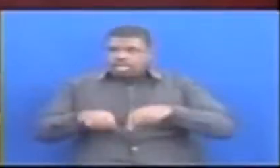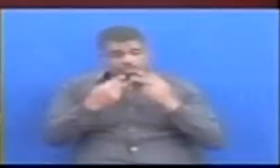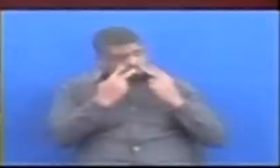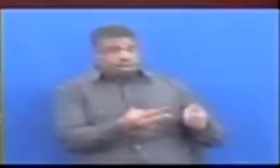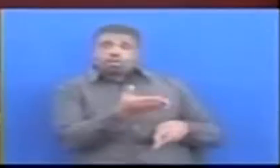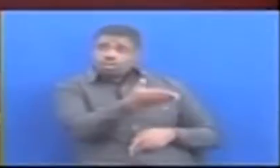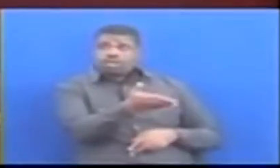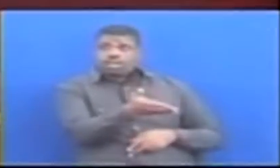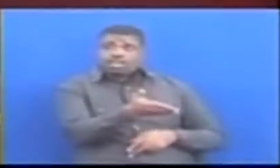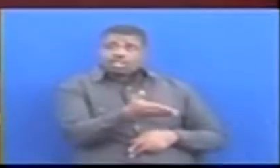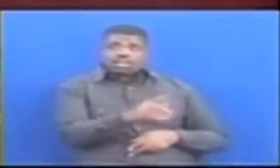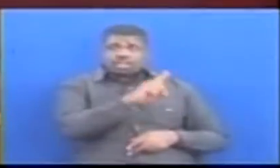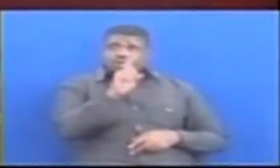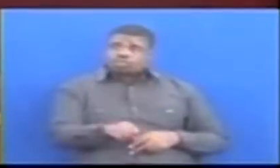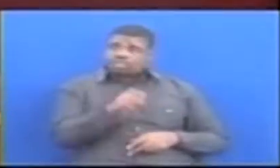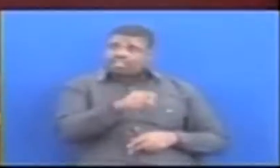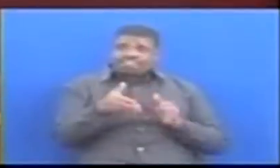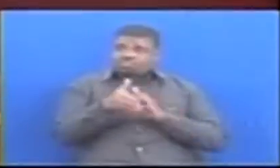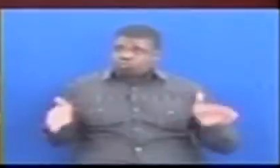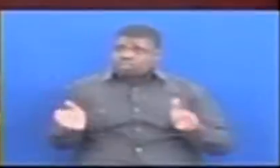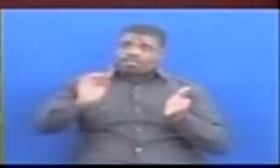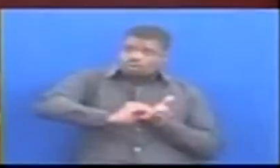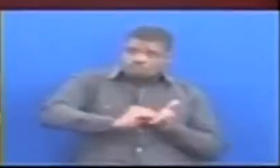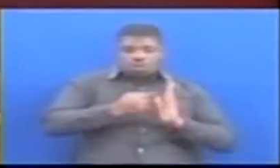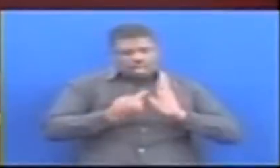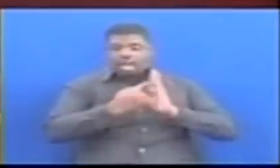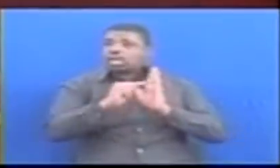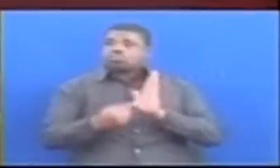kwamba swali hili, yani hiyo fursa ambayo imewekwa kwenye kanuni